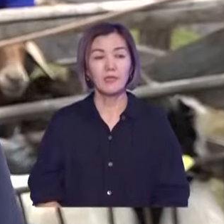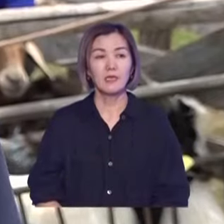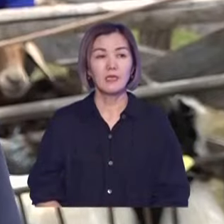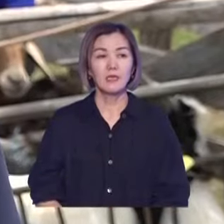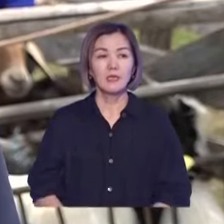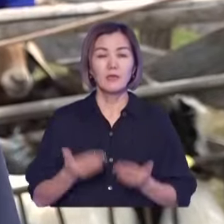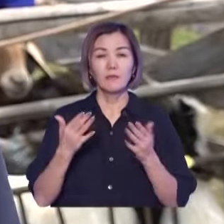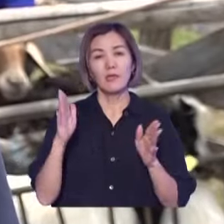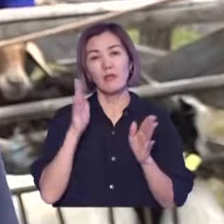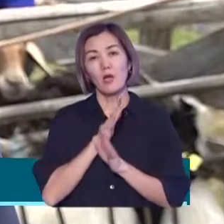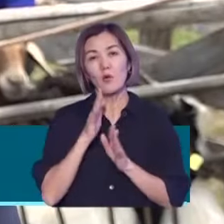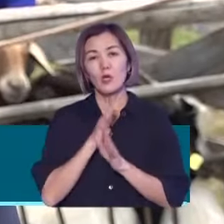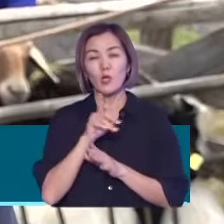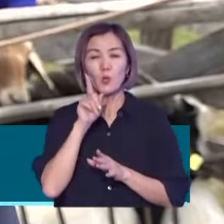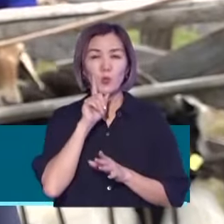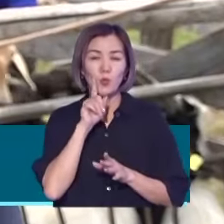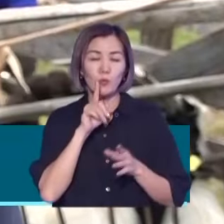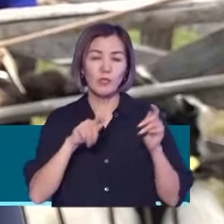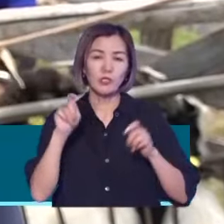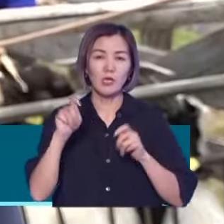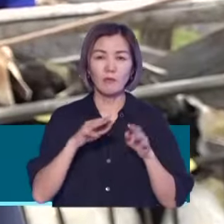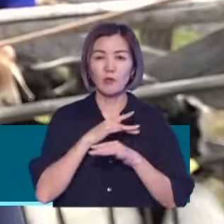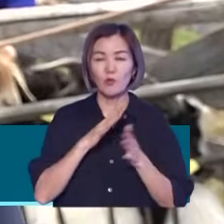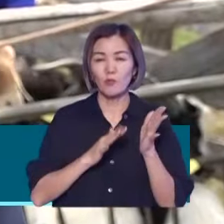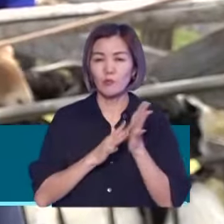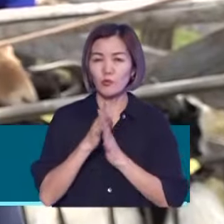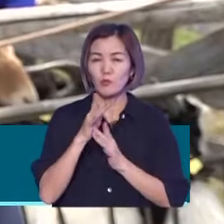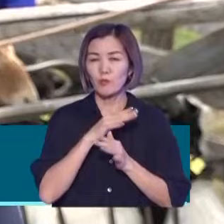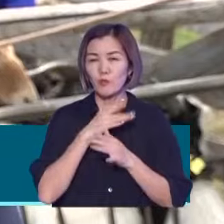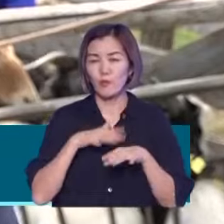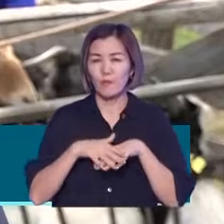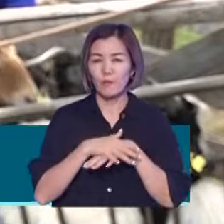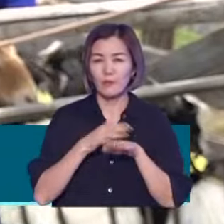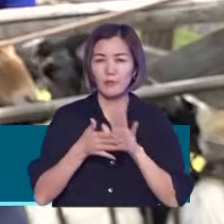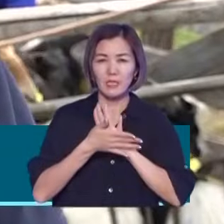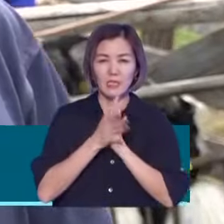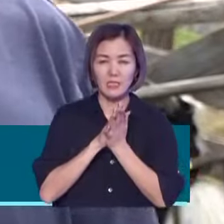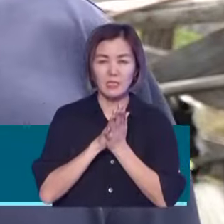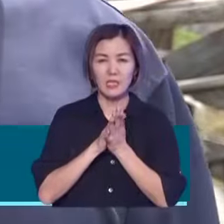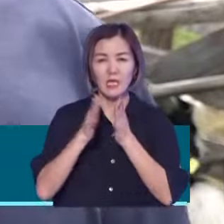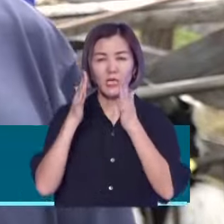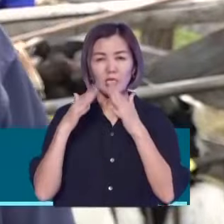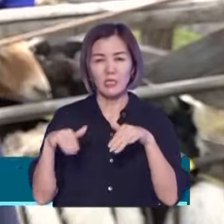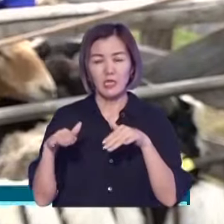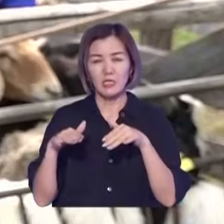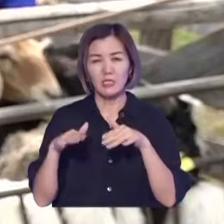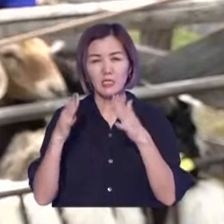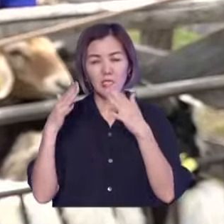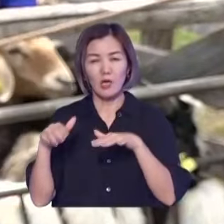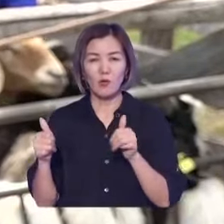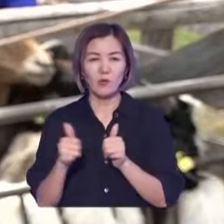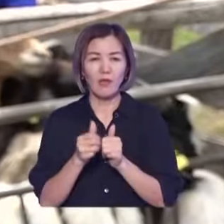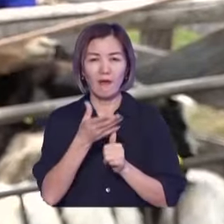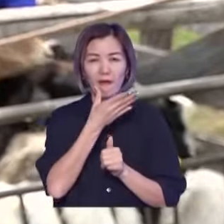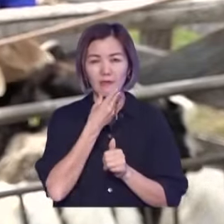Бил аурай жақсы, жауын жақсы жауды, шөп жақсы, жайлауымыз міне. Шөп деген жақсы айбат әдем өсті,